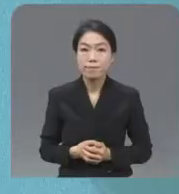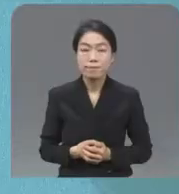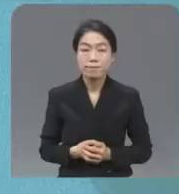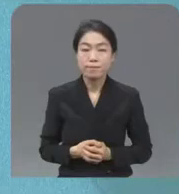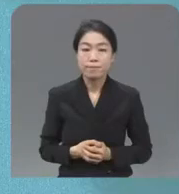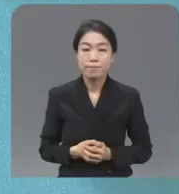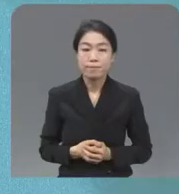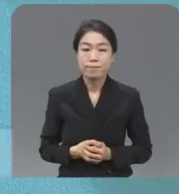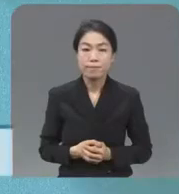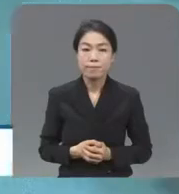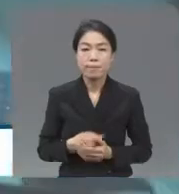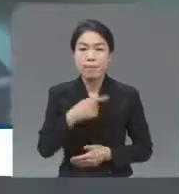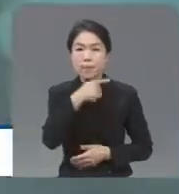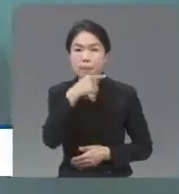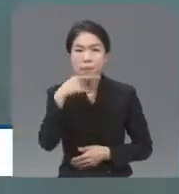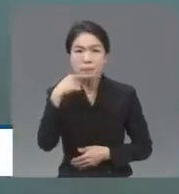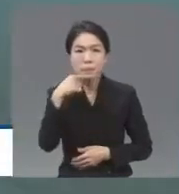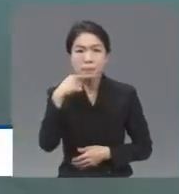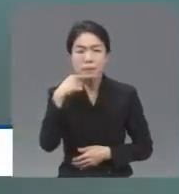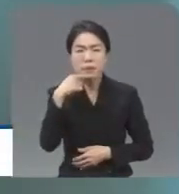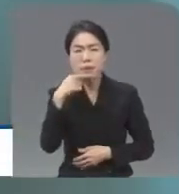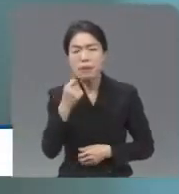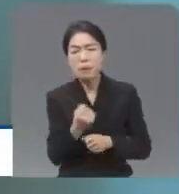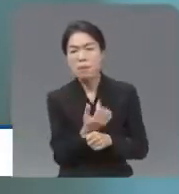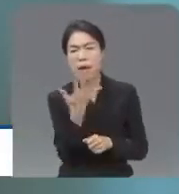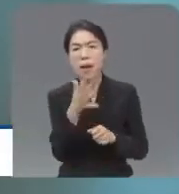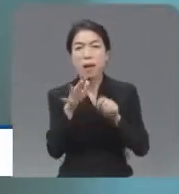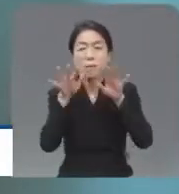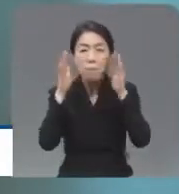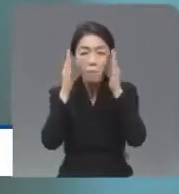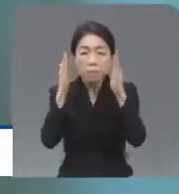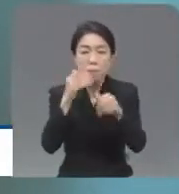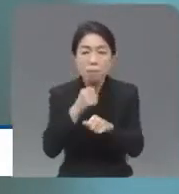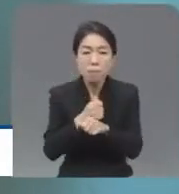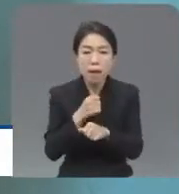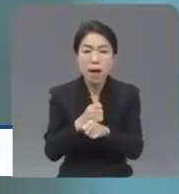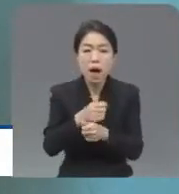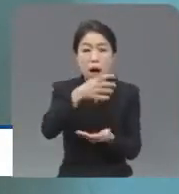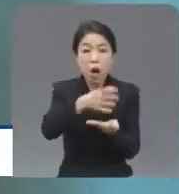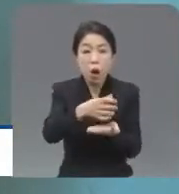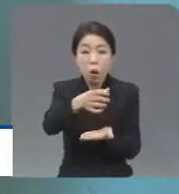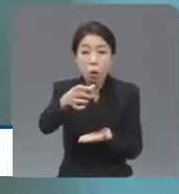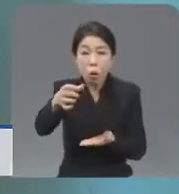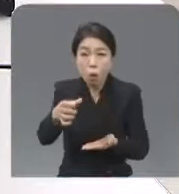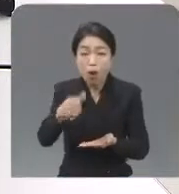이게 혈흔의 방향이고 컵이 놓인 위치도 나중에 실마리로.